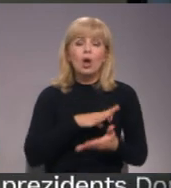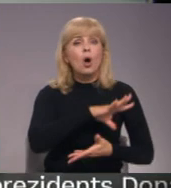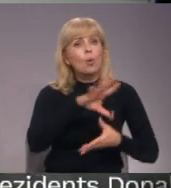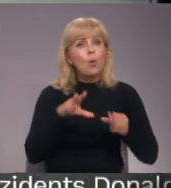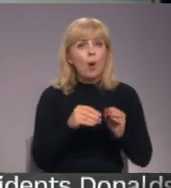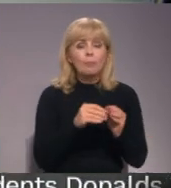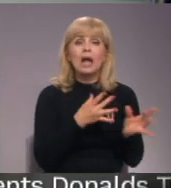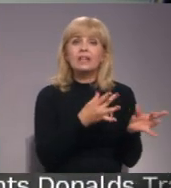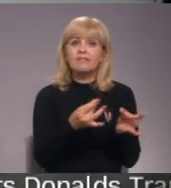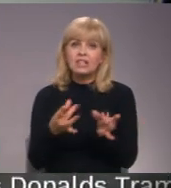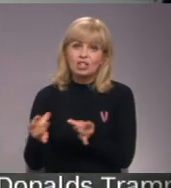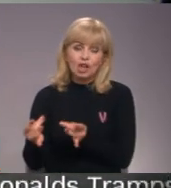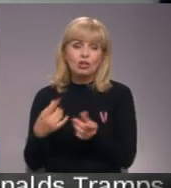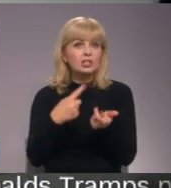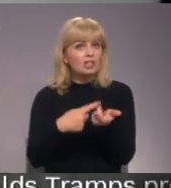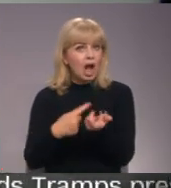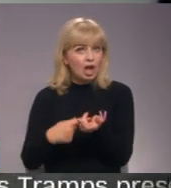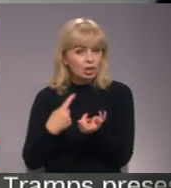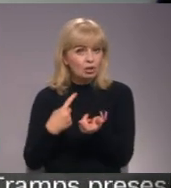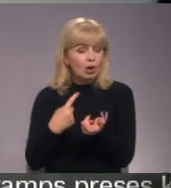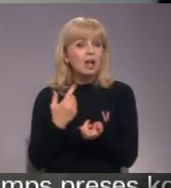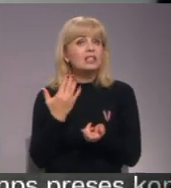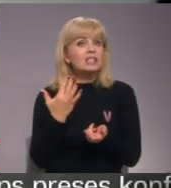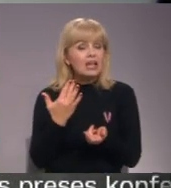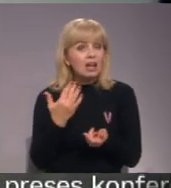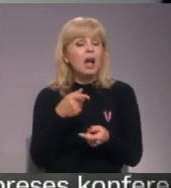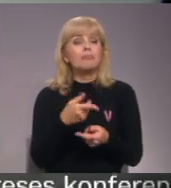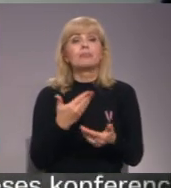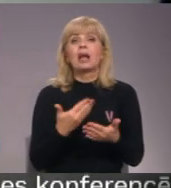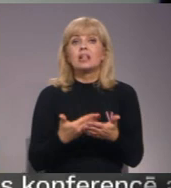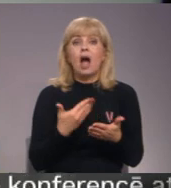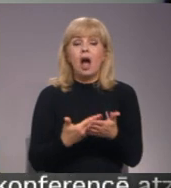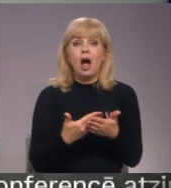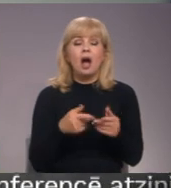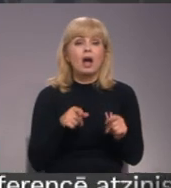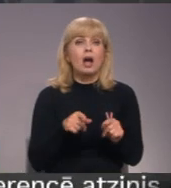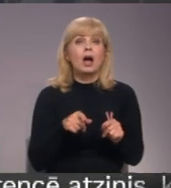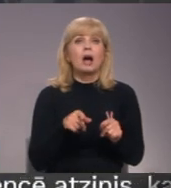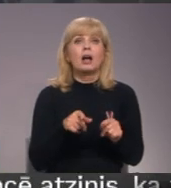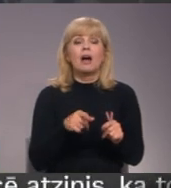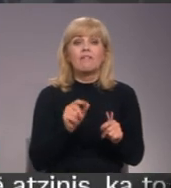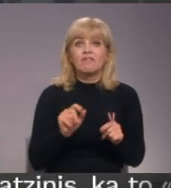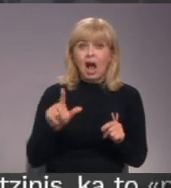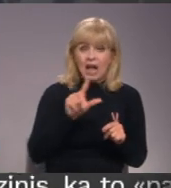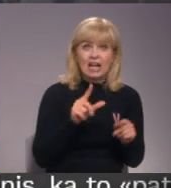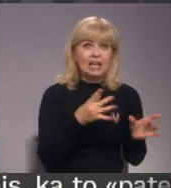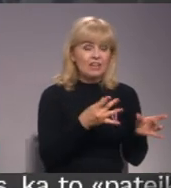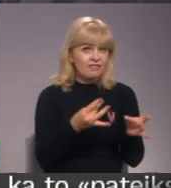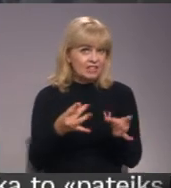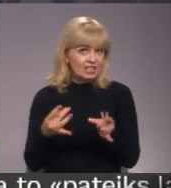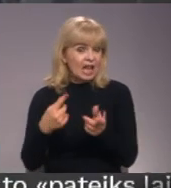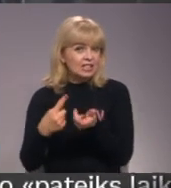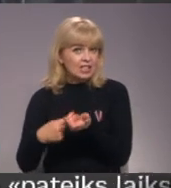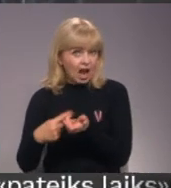kopējo inficēšanās skaita līkni. Ja tātad jo lielāks inficēto skaits, jo,